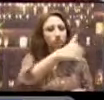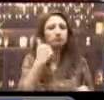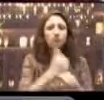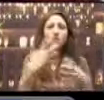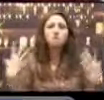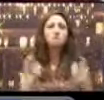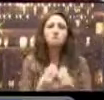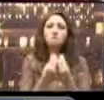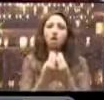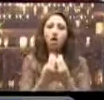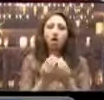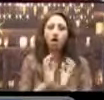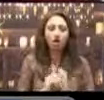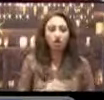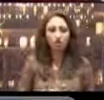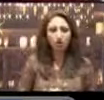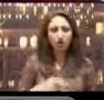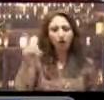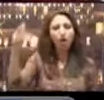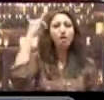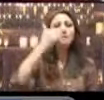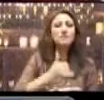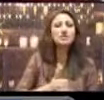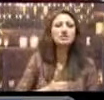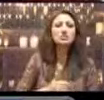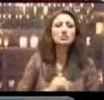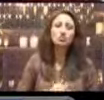وهو فعلا رئيس المركب، وهو فعلا